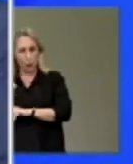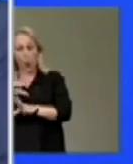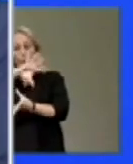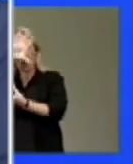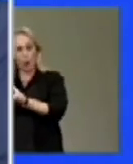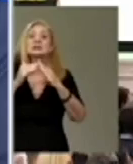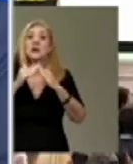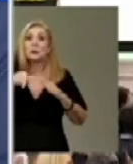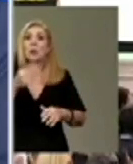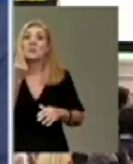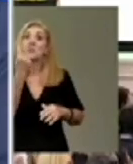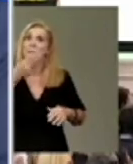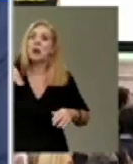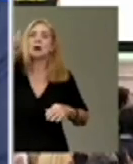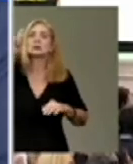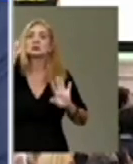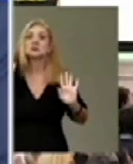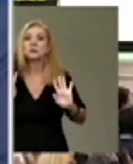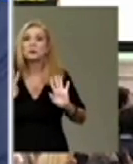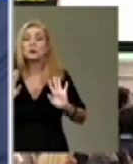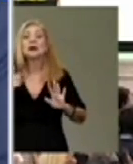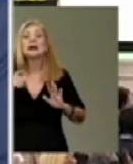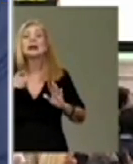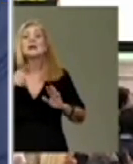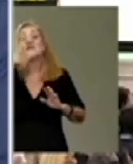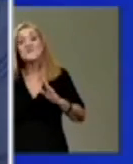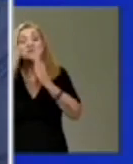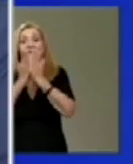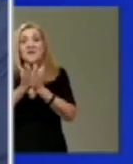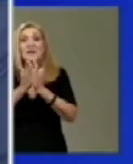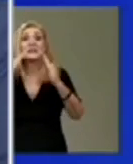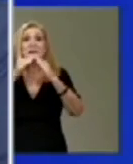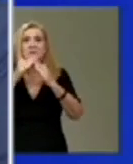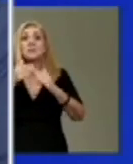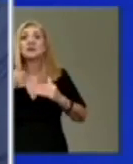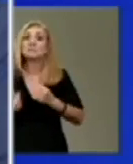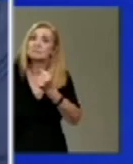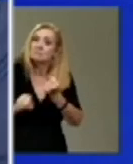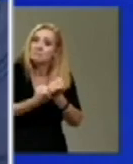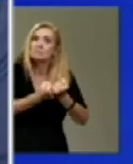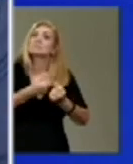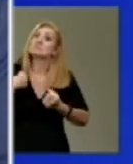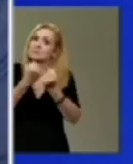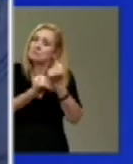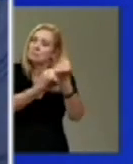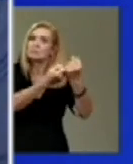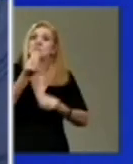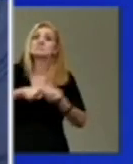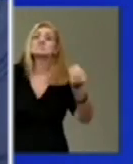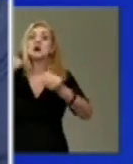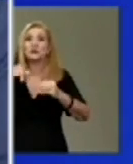προκατ αίθουσες με με μάλλον με χώρους που ήταν αποθήκες και γίνανε μικρές